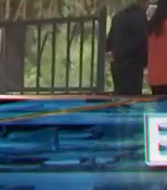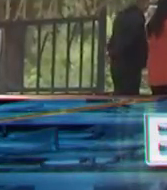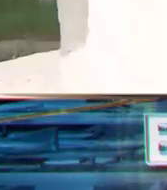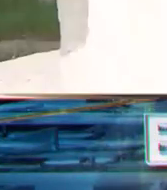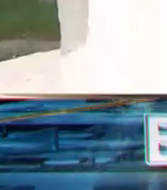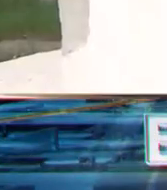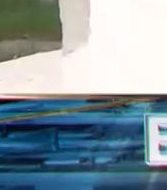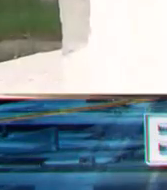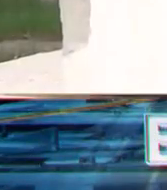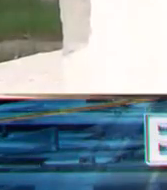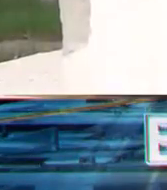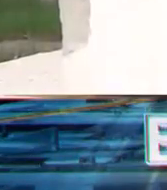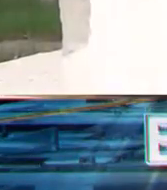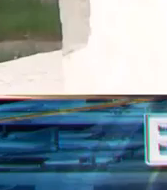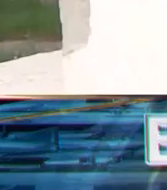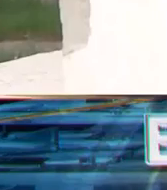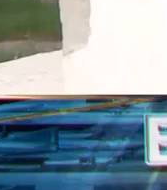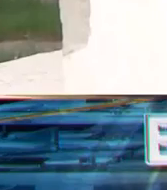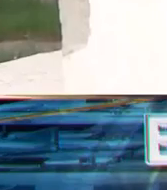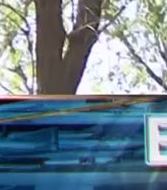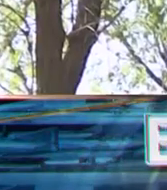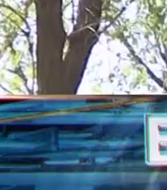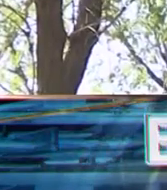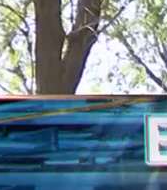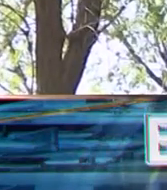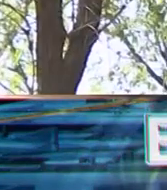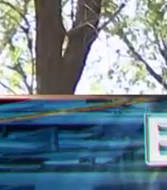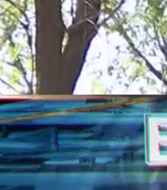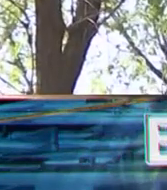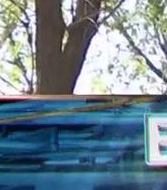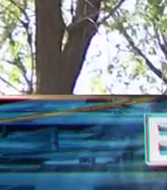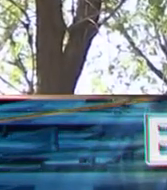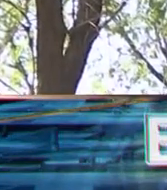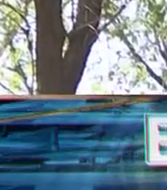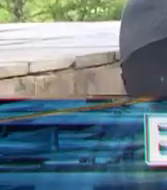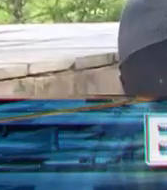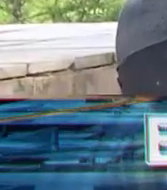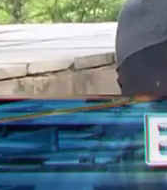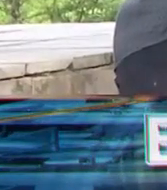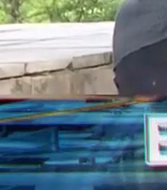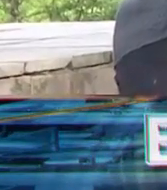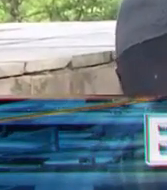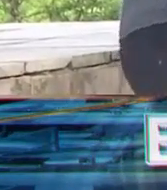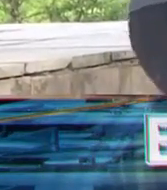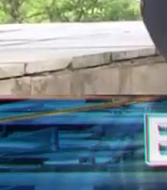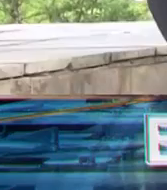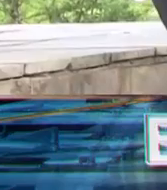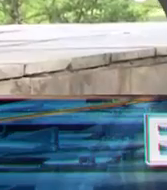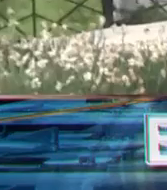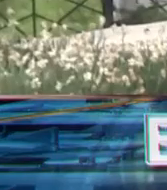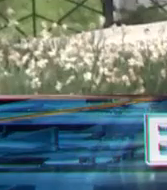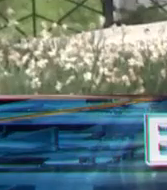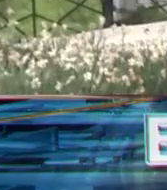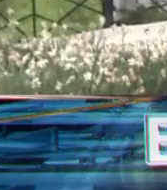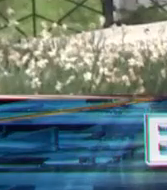Ерлікке құрмет, елдікке сын. Жеңістің 75 жылдығына орай аймақтағы барлық ескерткіштер жаңғыртылып жатыр.